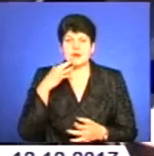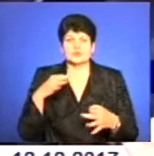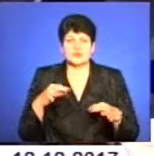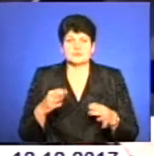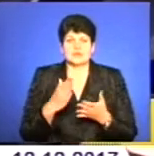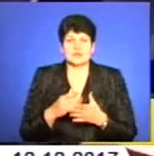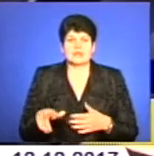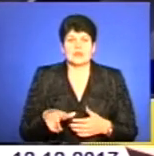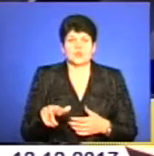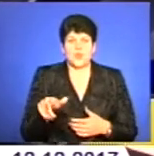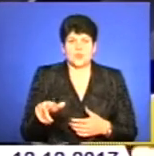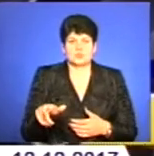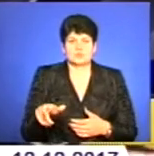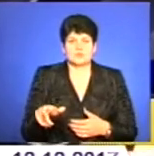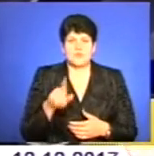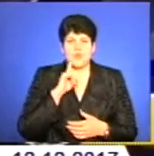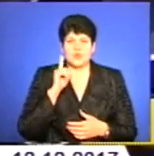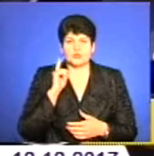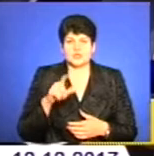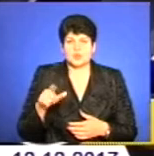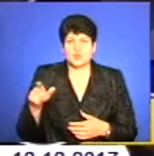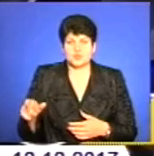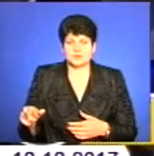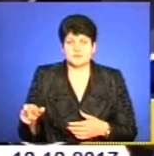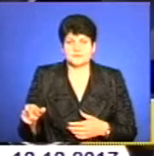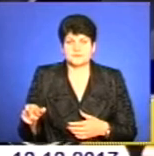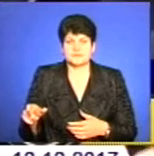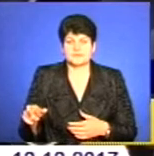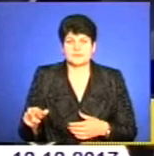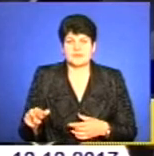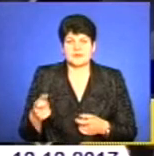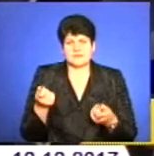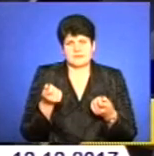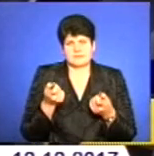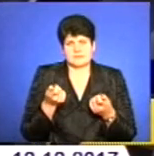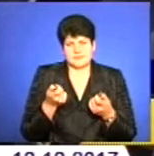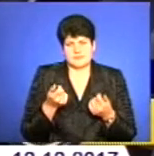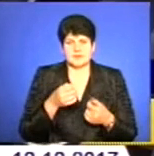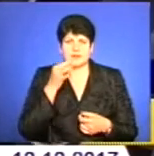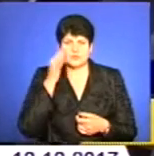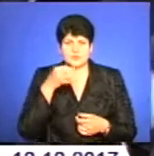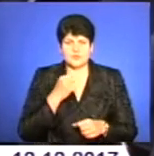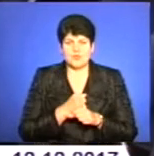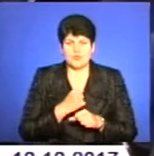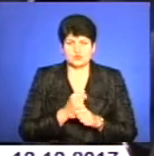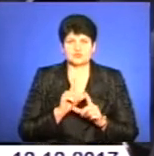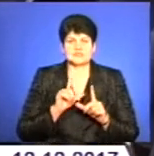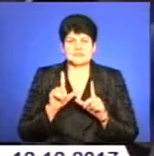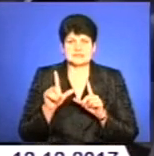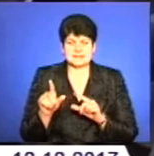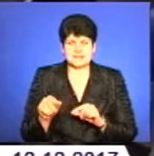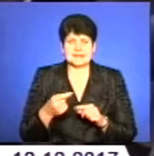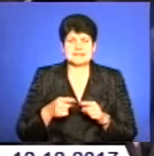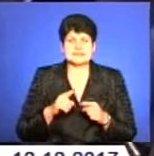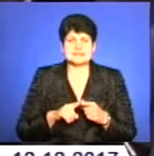появилося, молоді люди, які, скажімо так, з невеликим досвідом їзди, значить,